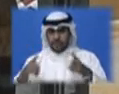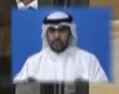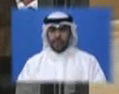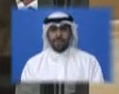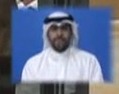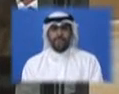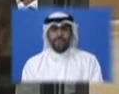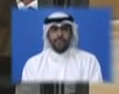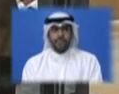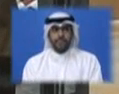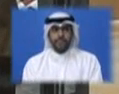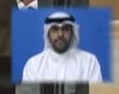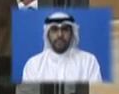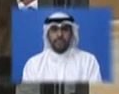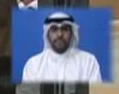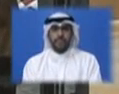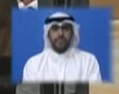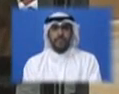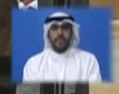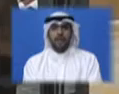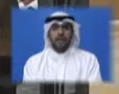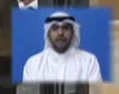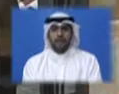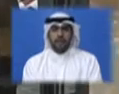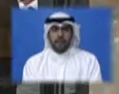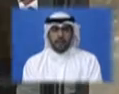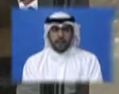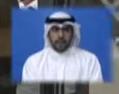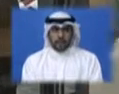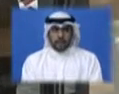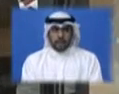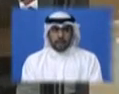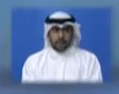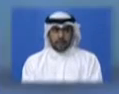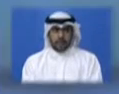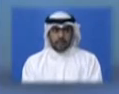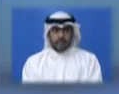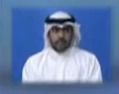المقبل. سحر بشارة، تلفزيون دولة الكويت للنشرة المحلية، بيروت.